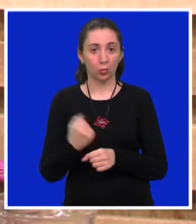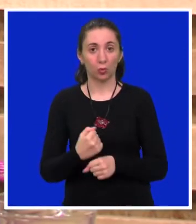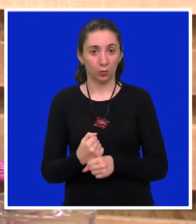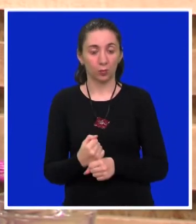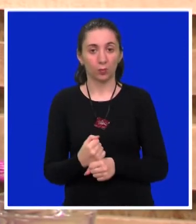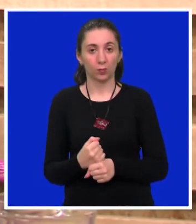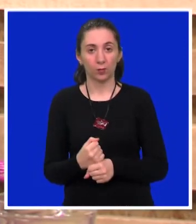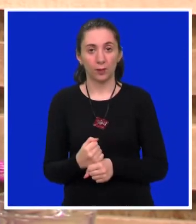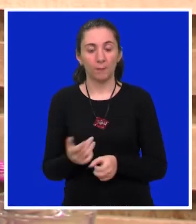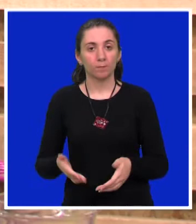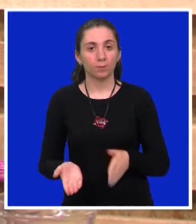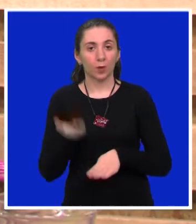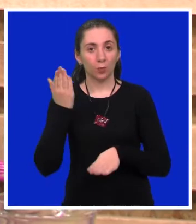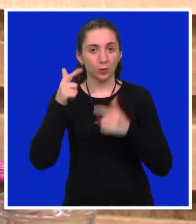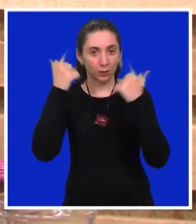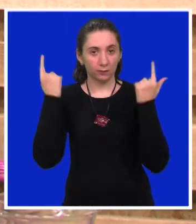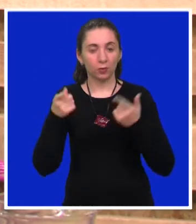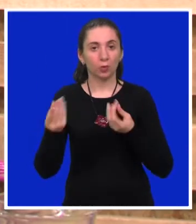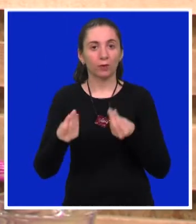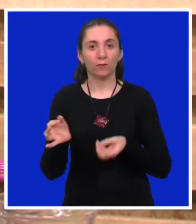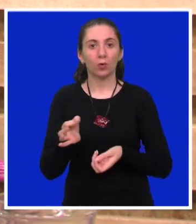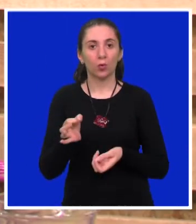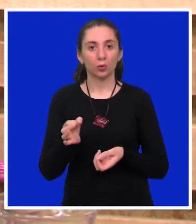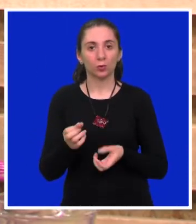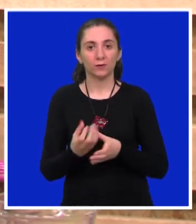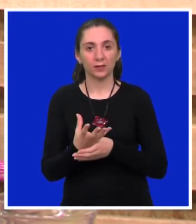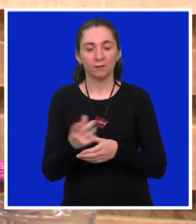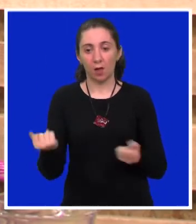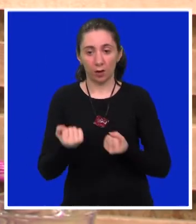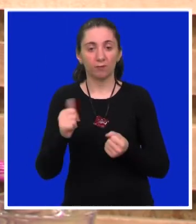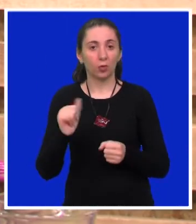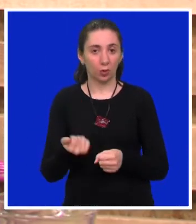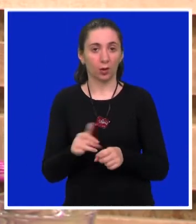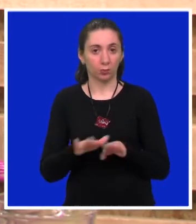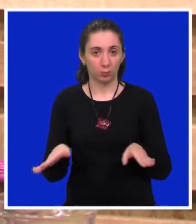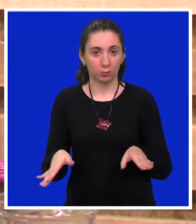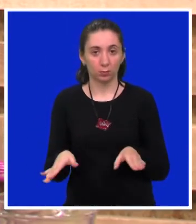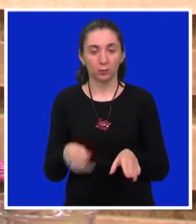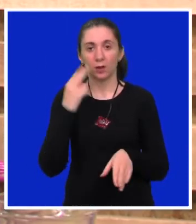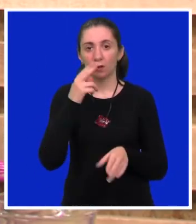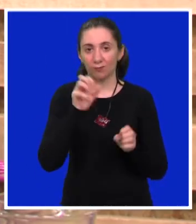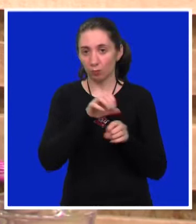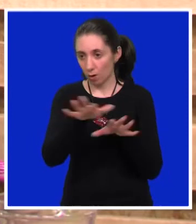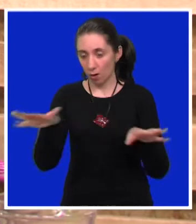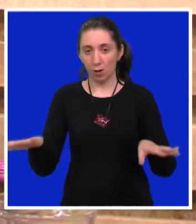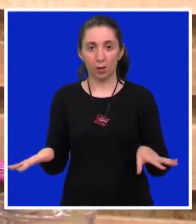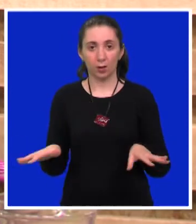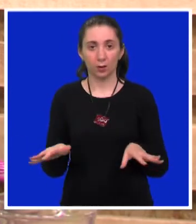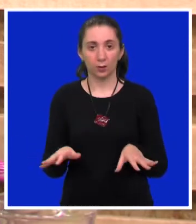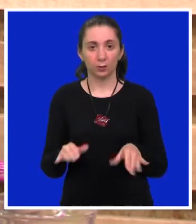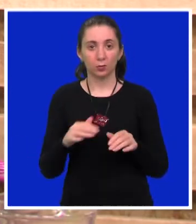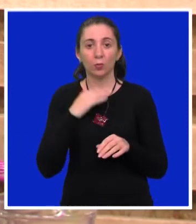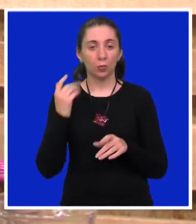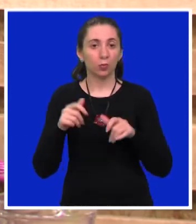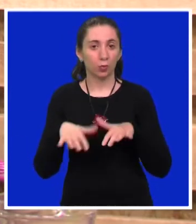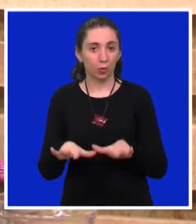posla. Znači, podizanje svijesti, to je nekakva osnovna svrha. Aktivnosti su odrađene, znači informacije su doprle